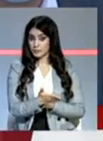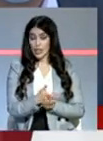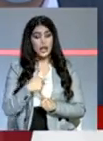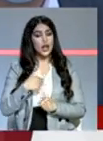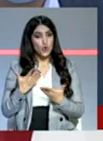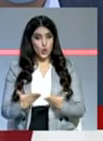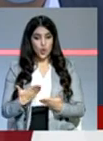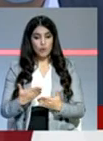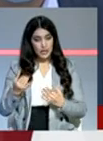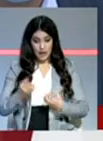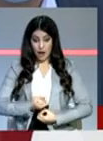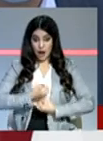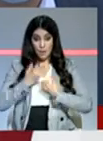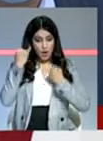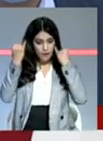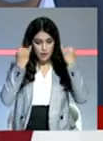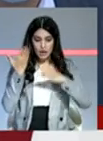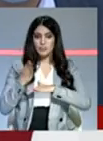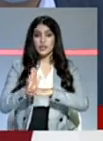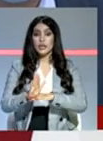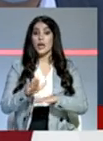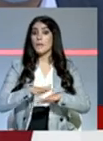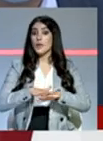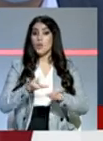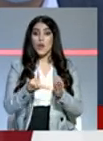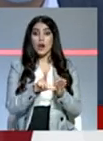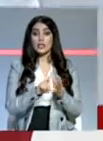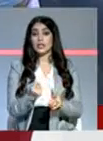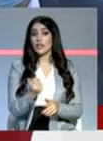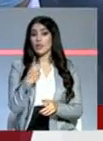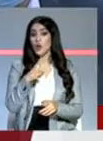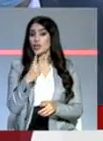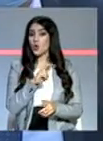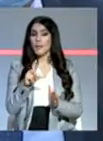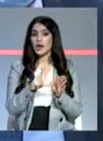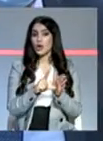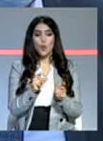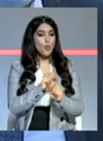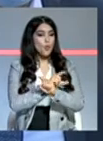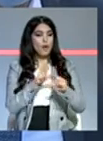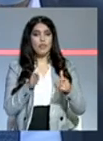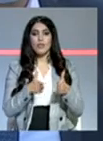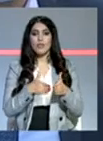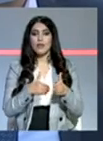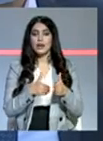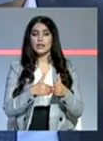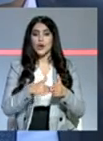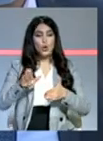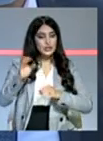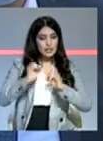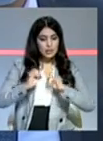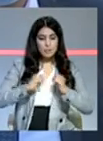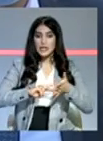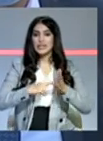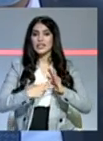مرة أخرى على مواقفنا بالنسبة للقانون الجائر 341. مطلبنا واضح، هو التنظير الآلي